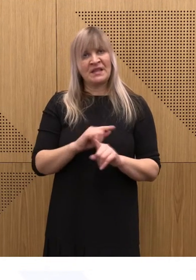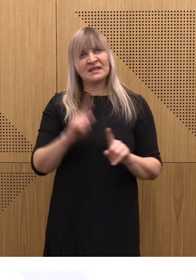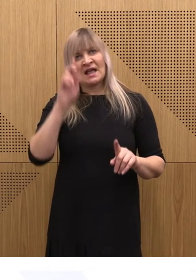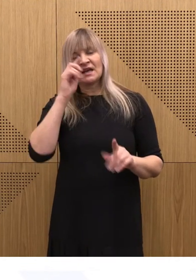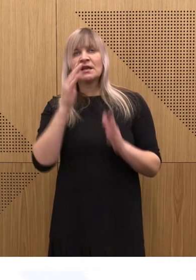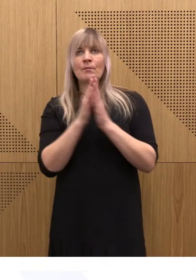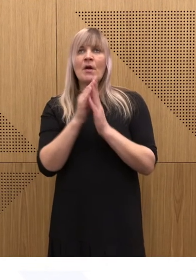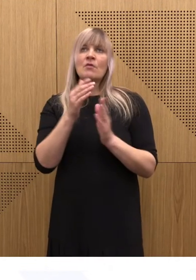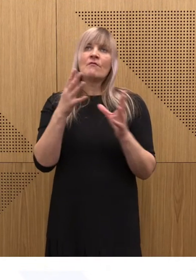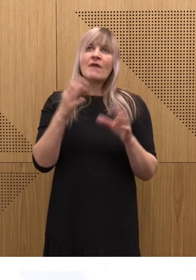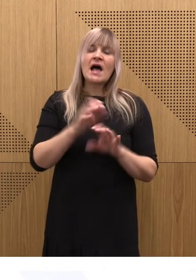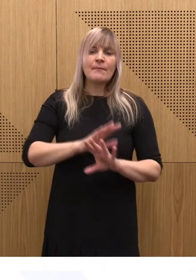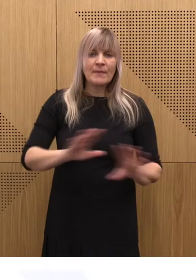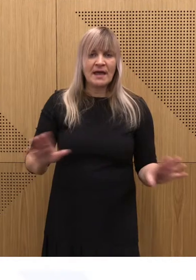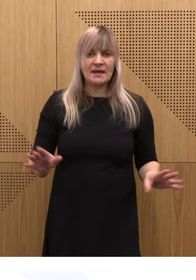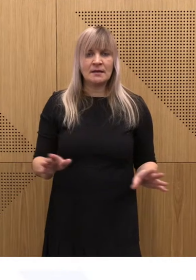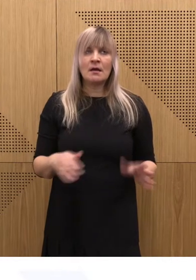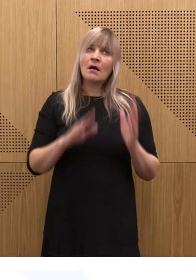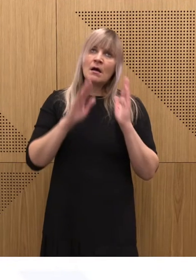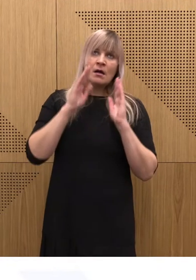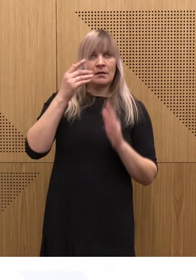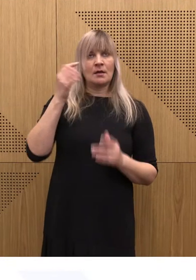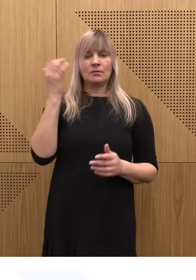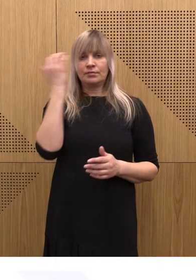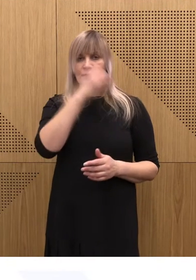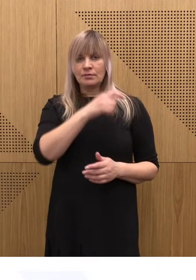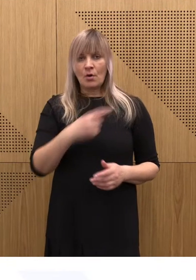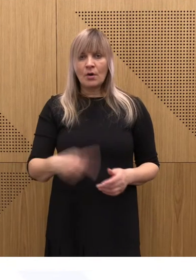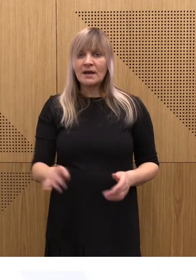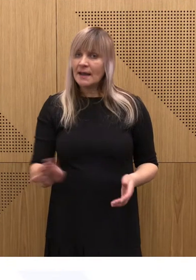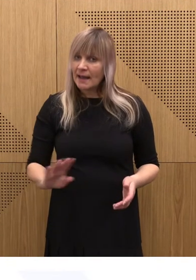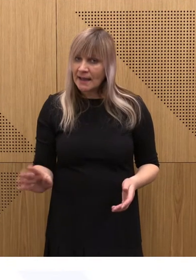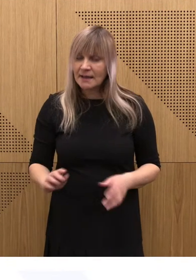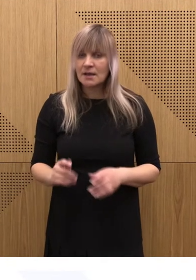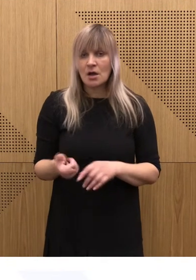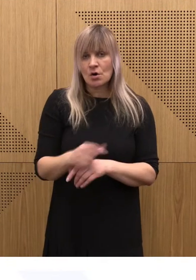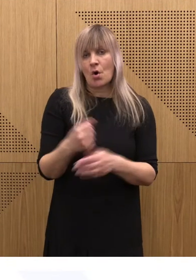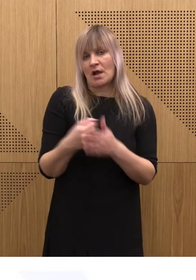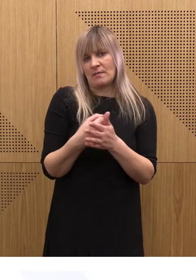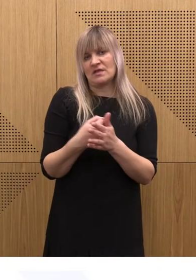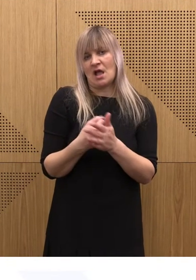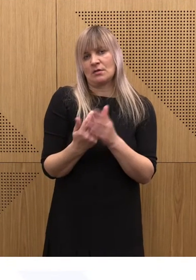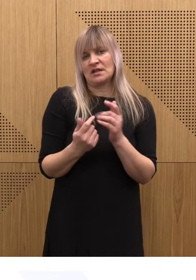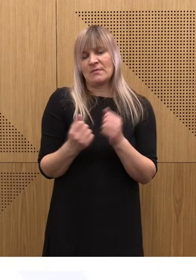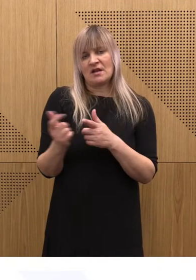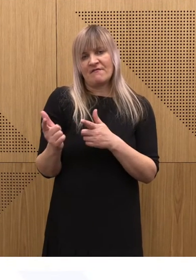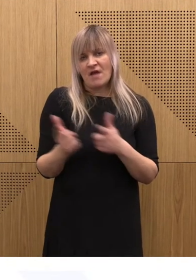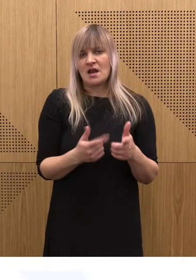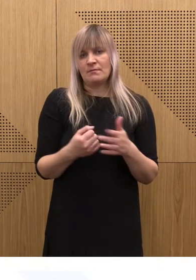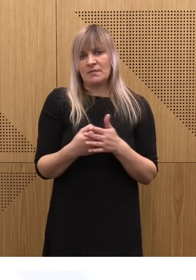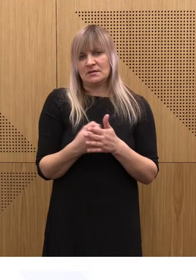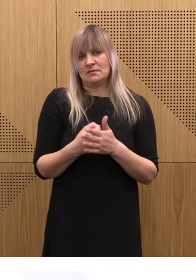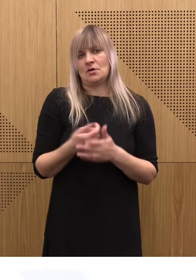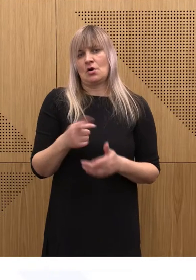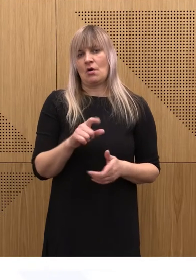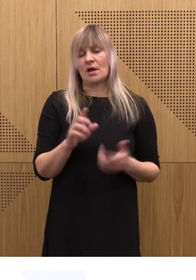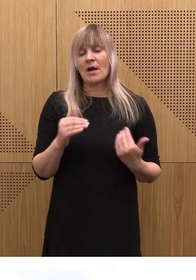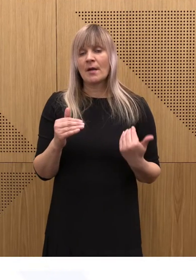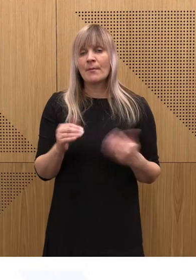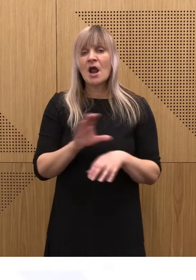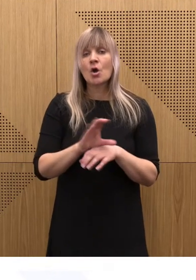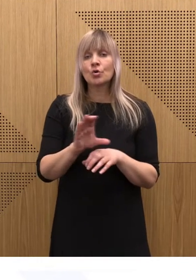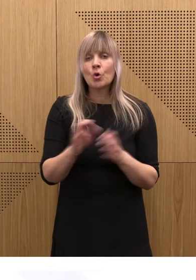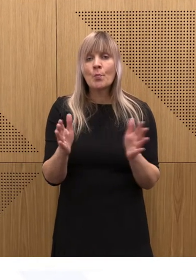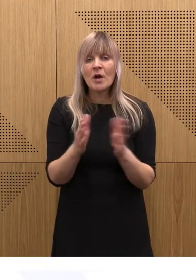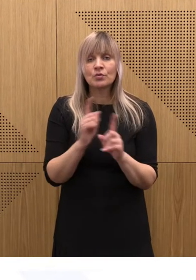vähem küsinud, riik oleks kuidagi midagi maha maganud, vastu pidi, me oleme küsinud rohkem, me taotme rohkem, me oleme valmis rohkemaks, aga see on see, mida hetkel